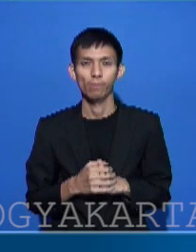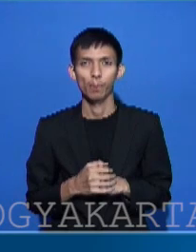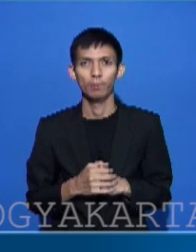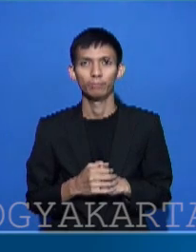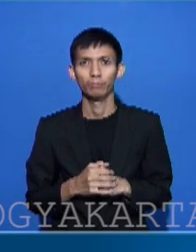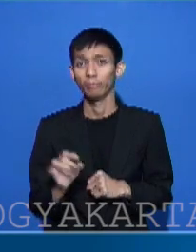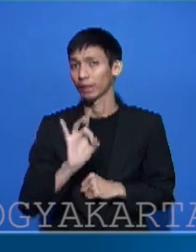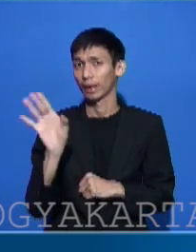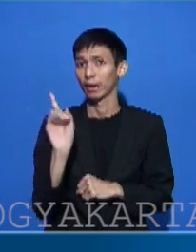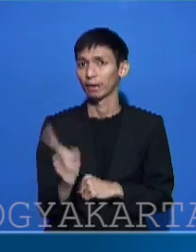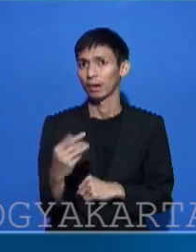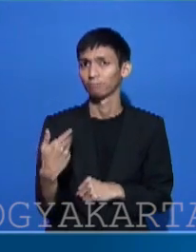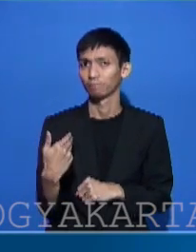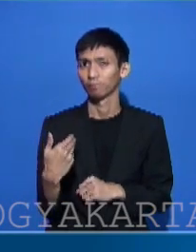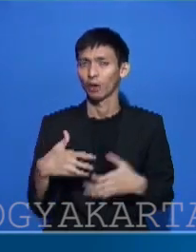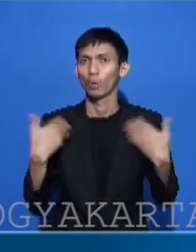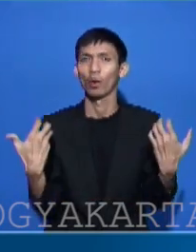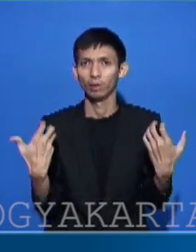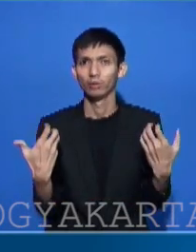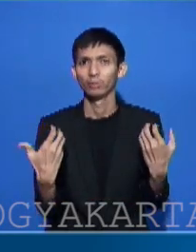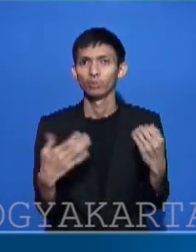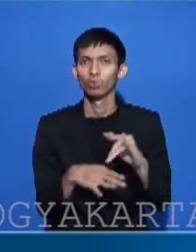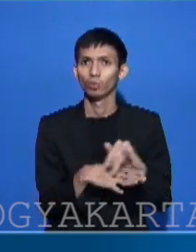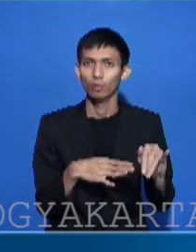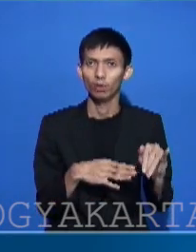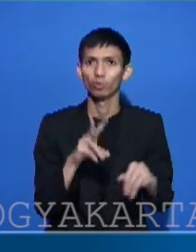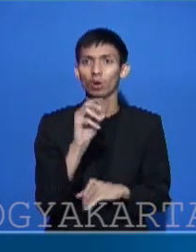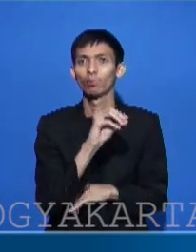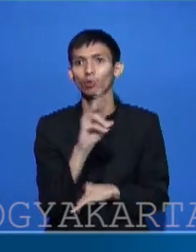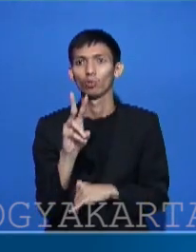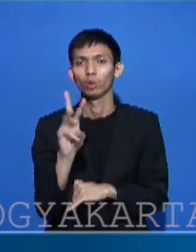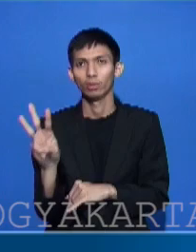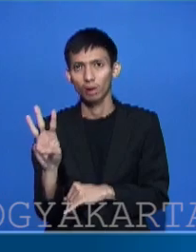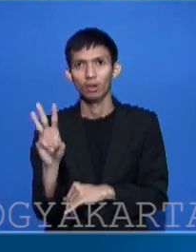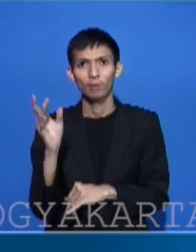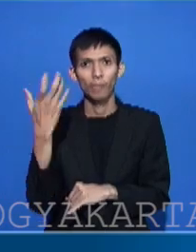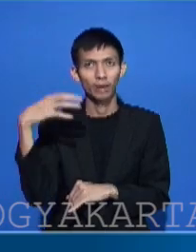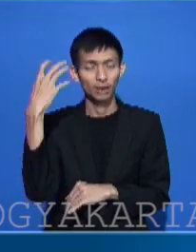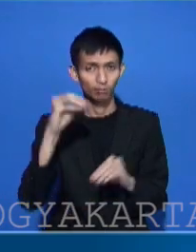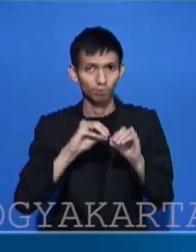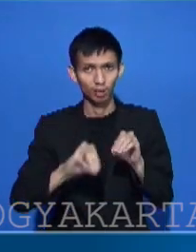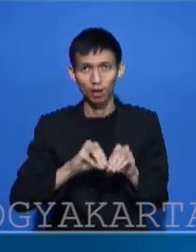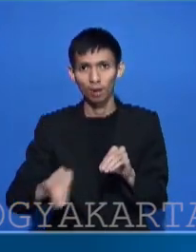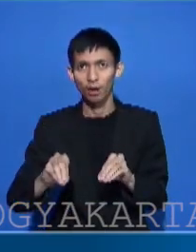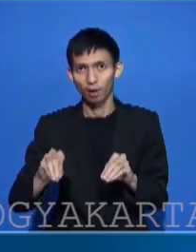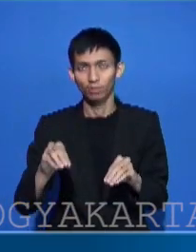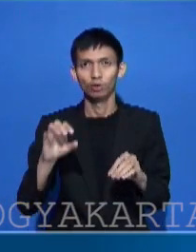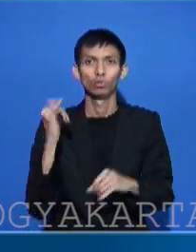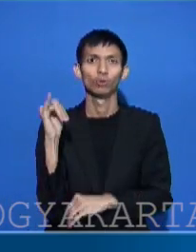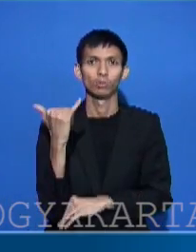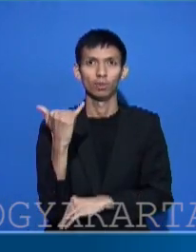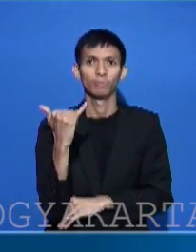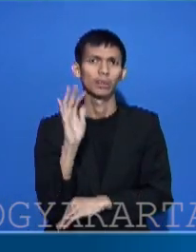Selain memastikan ketersediaan hewan kurban jelang Idul Adha 2023, Dinas Pertanian dan Ketahanan Pangan Daerah Istimewa Yogyakarta